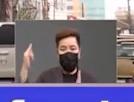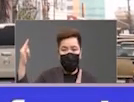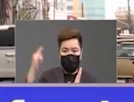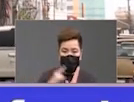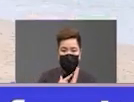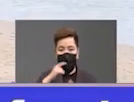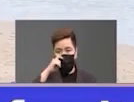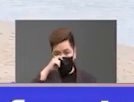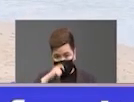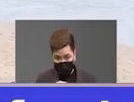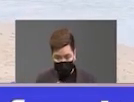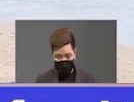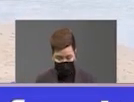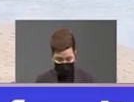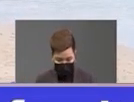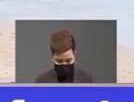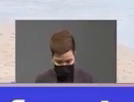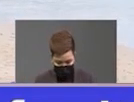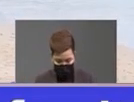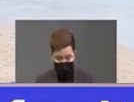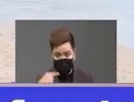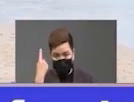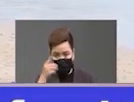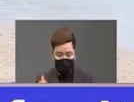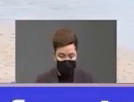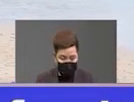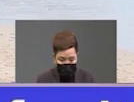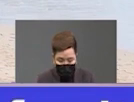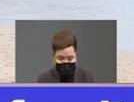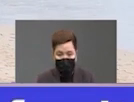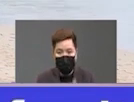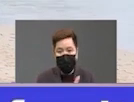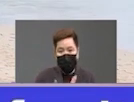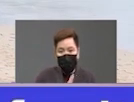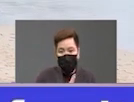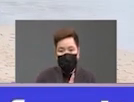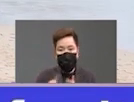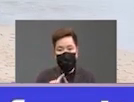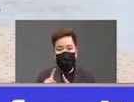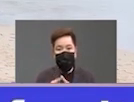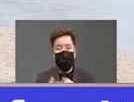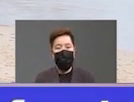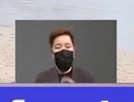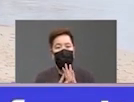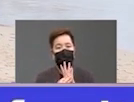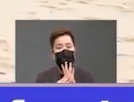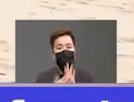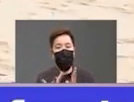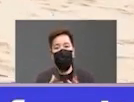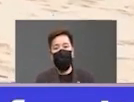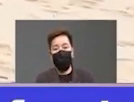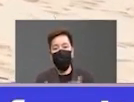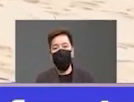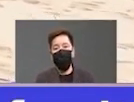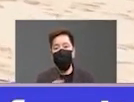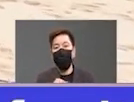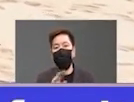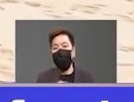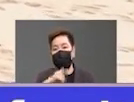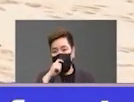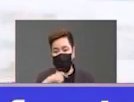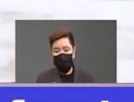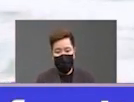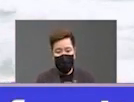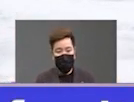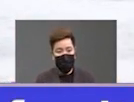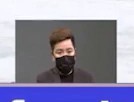ซัพพลายเชนทั้งนี้ก็ครอบคลุมไปถึงธุรกิจพวกร้านอาหารกิจการอื่นที่มีเอกลักษณ์หรืออัตลักษณ์ของท้องถิ่นนะครับ